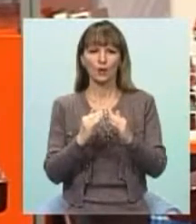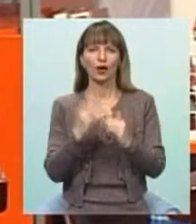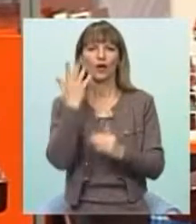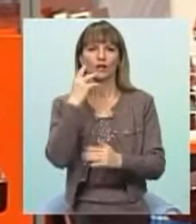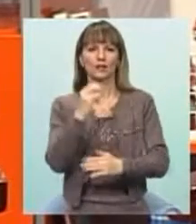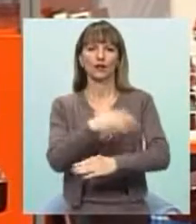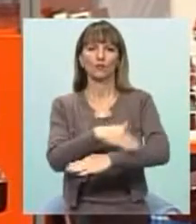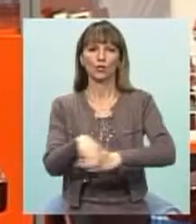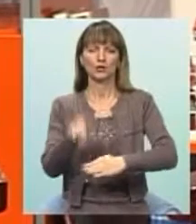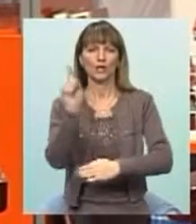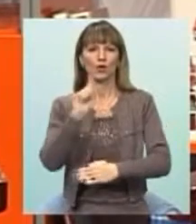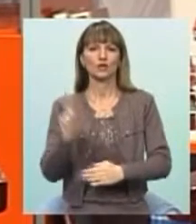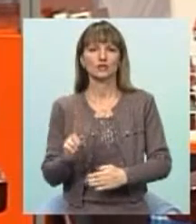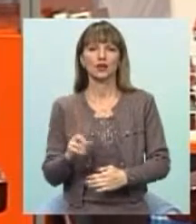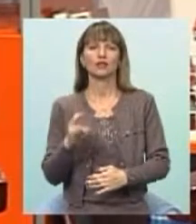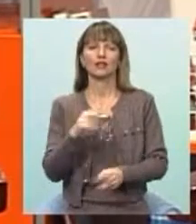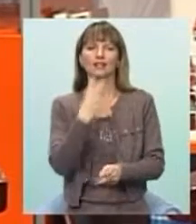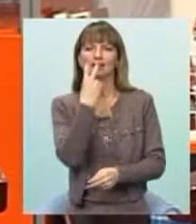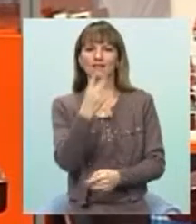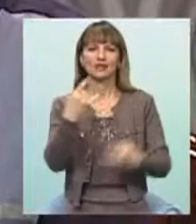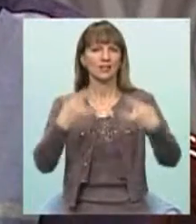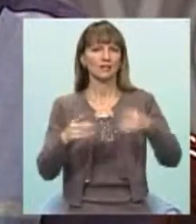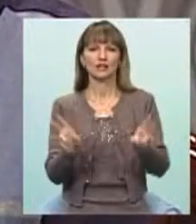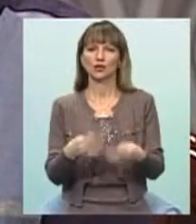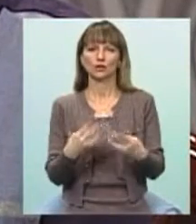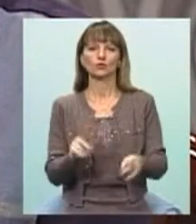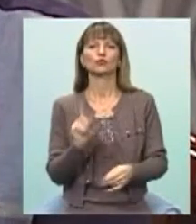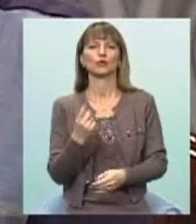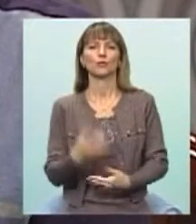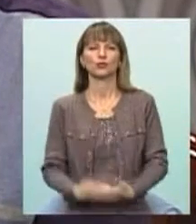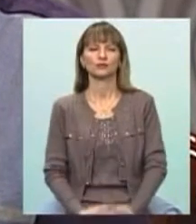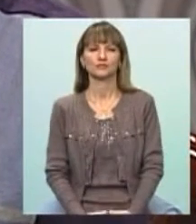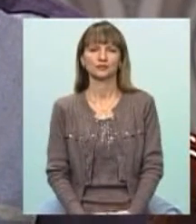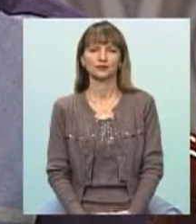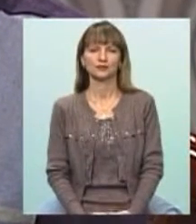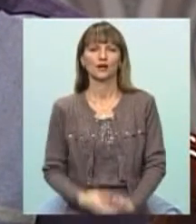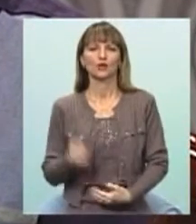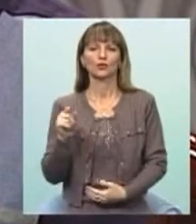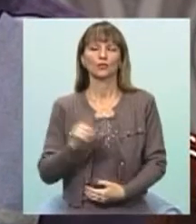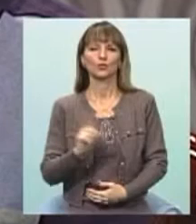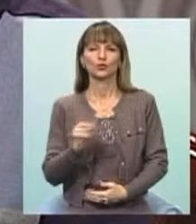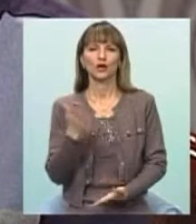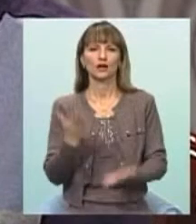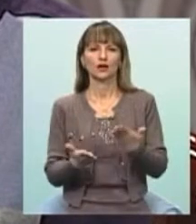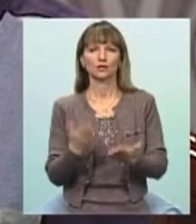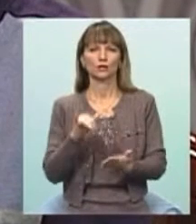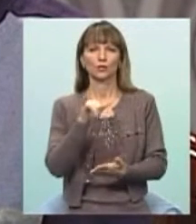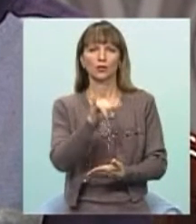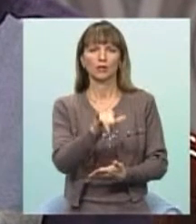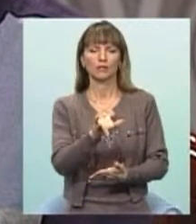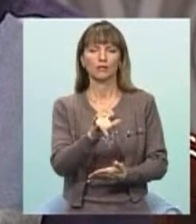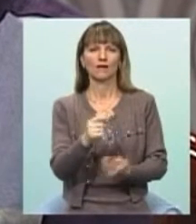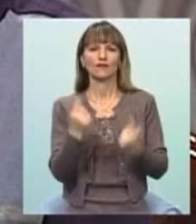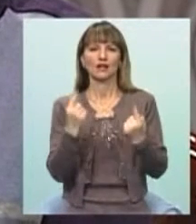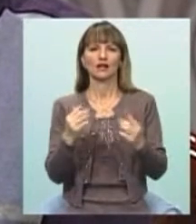коли на вулиці йде гроза. Ну, але дивитись телевізор не слід. Як ти думаєш, чому? Ну, тому що якщо в тебе